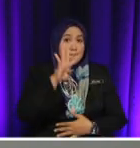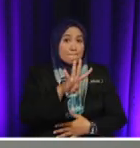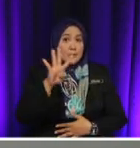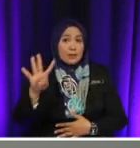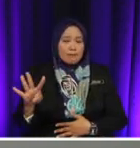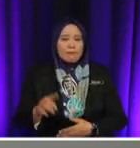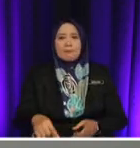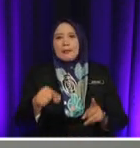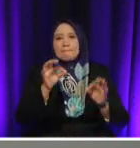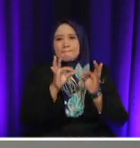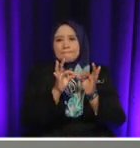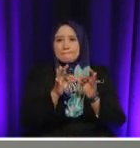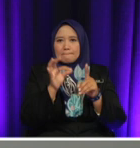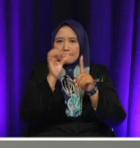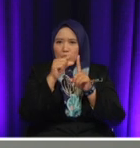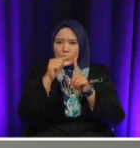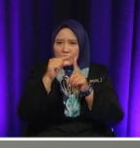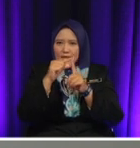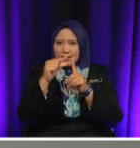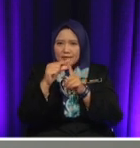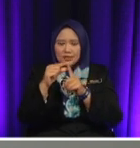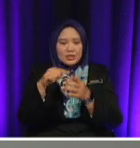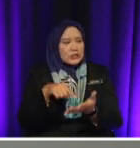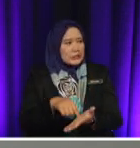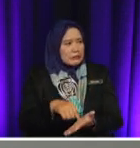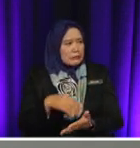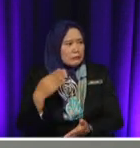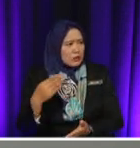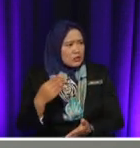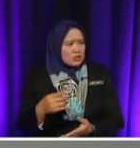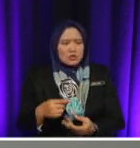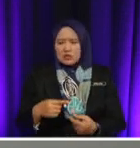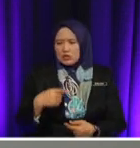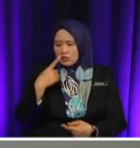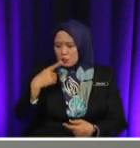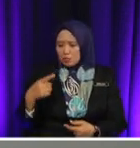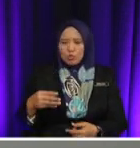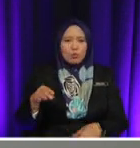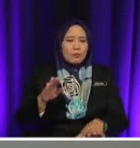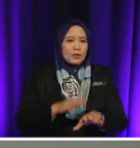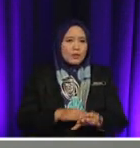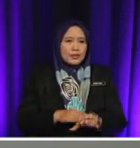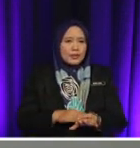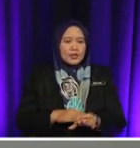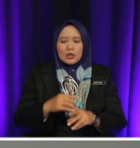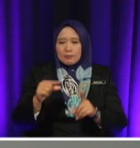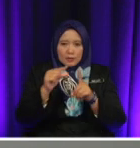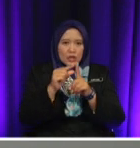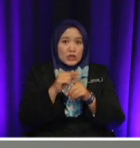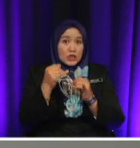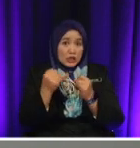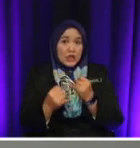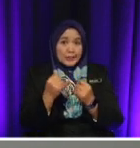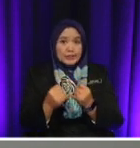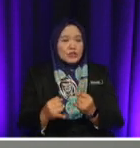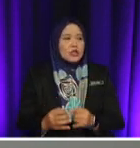biasanya disebut pada perkataan akhir pada soalan tersebut okey yang kedua berdasarkan pada kategori ataupun kita